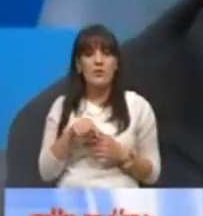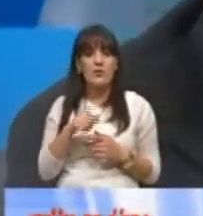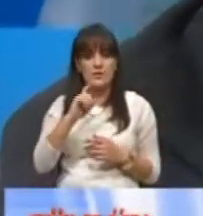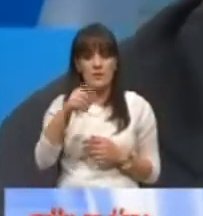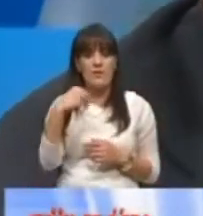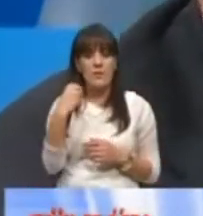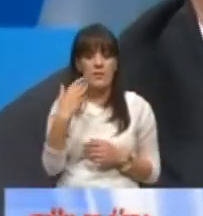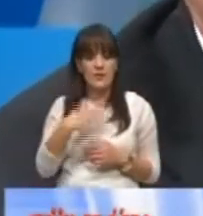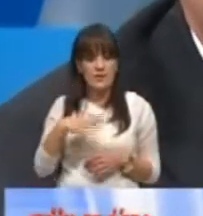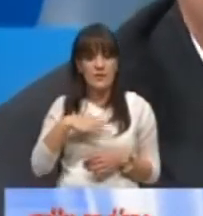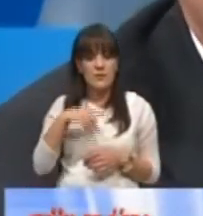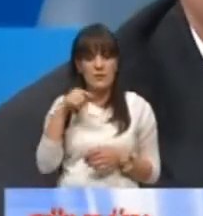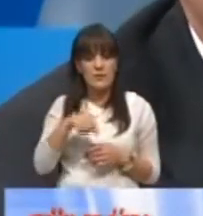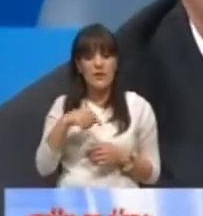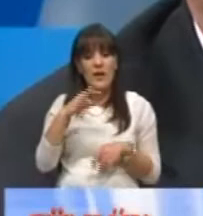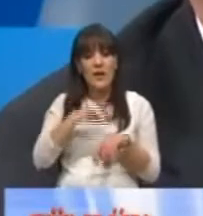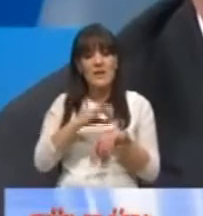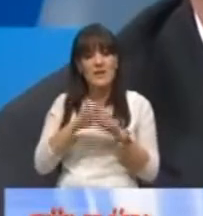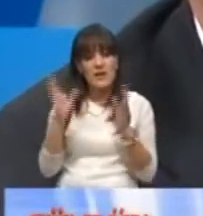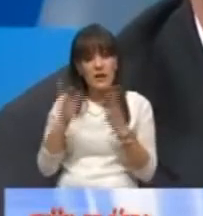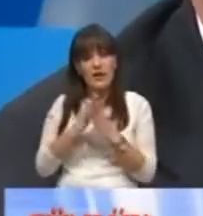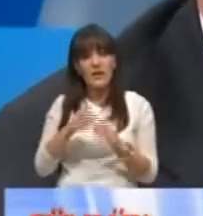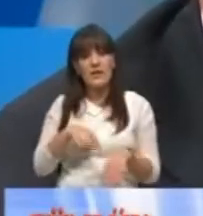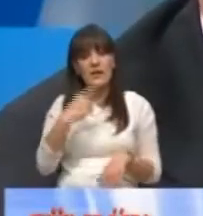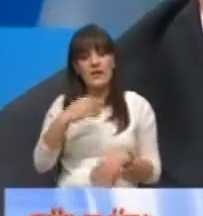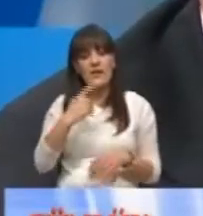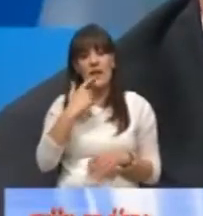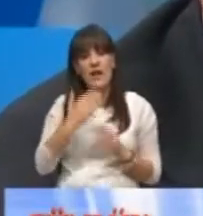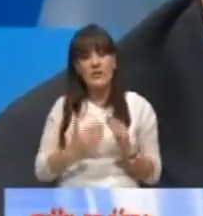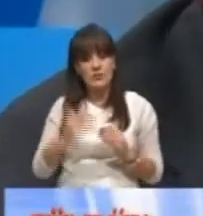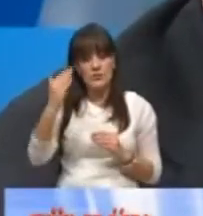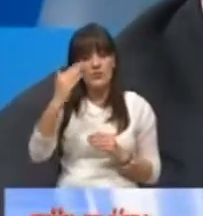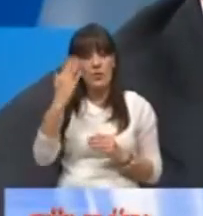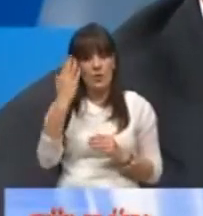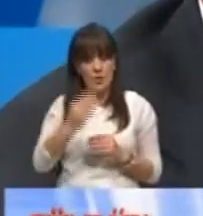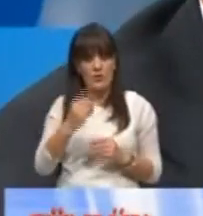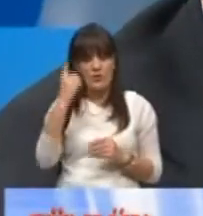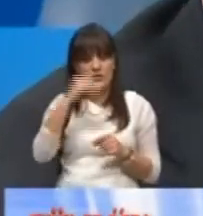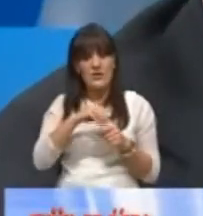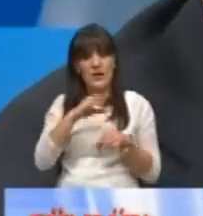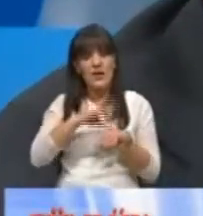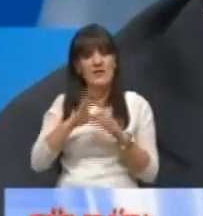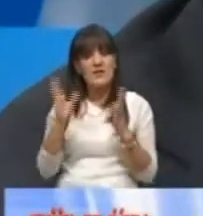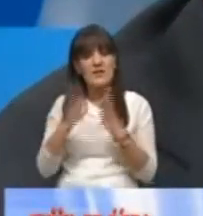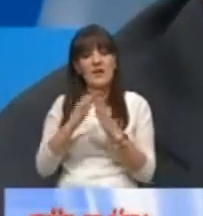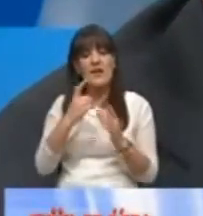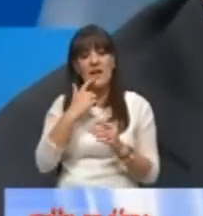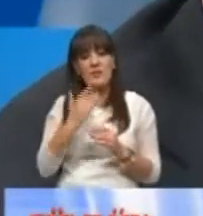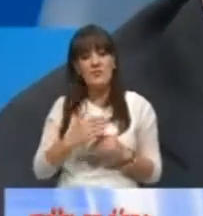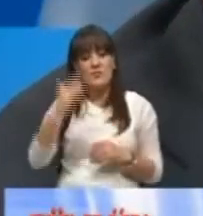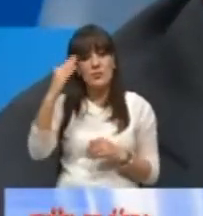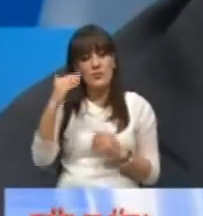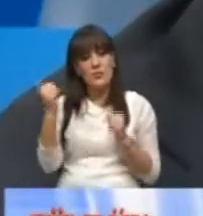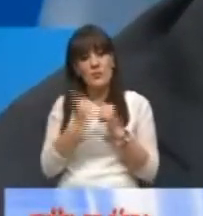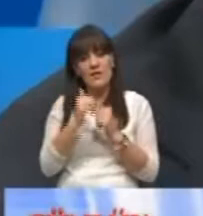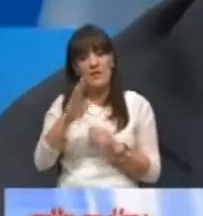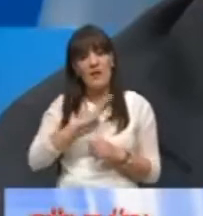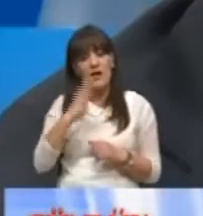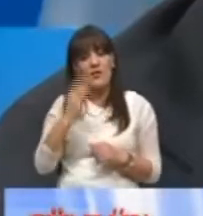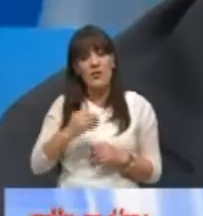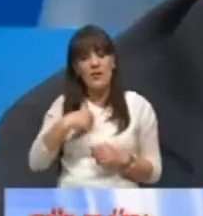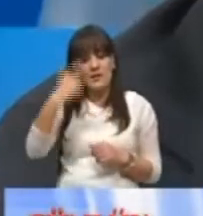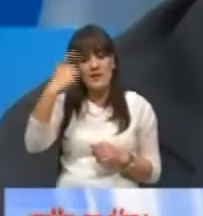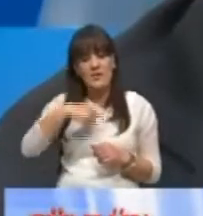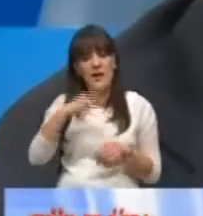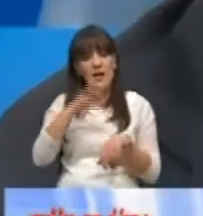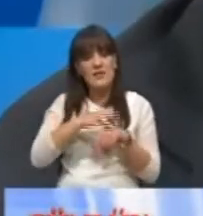şöyle cevaplamak isterim bunu. Hastalar genellikle ileri yaş hastalar olduğu için ve hastaların ileri yaşla birlikte var olan